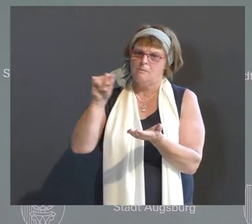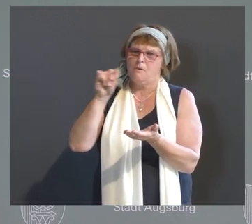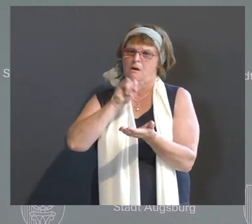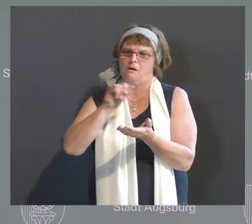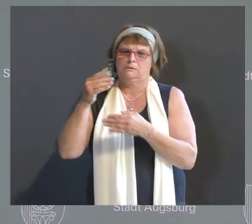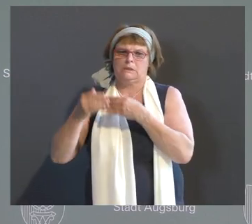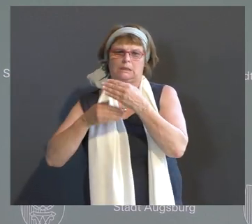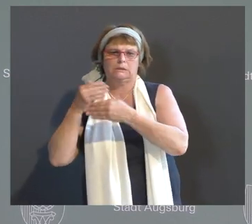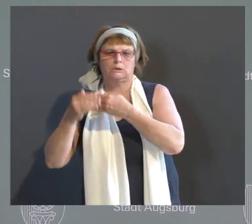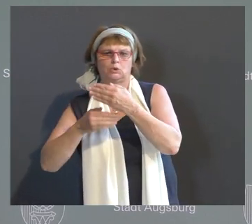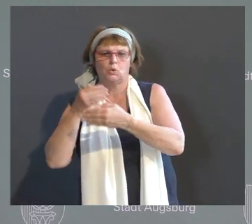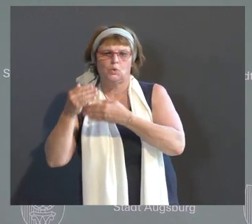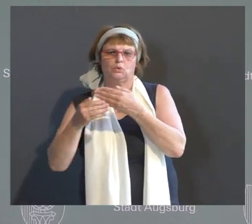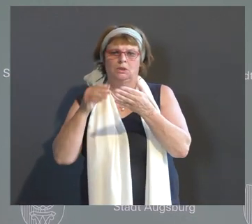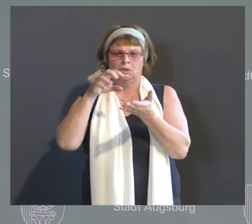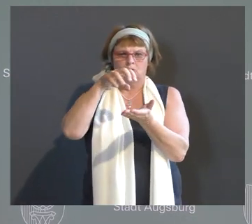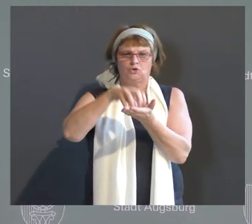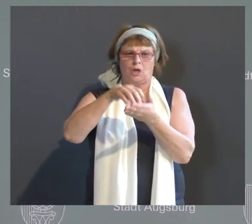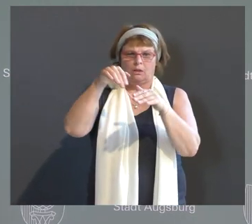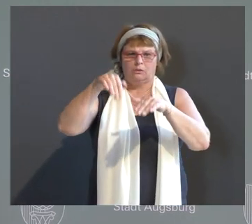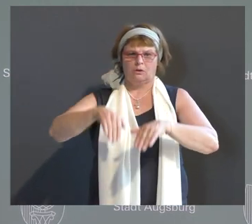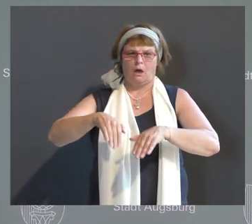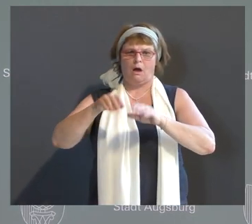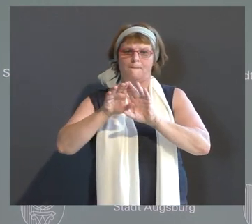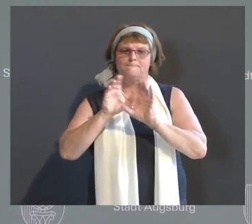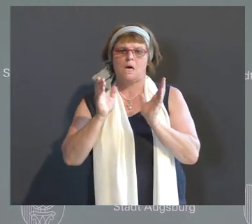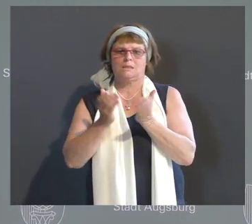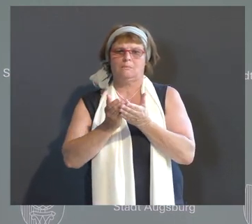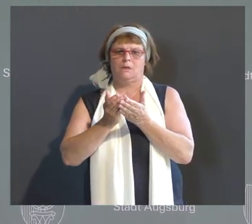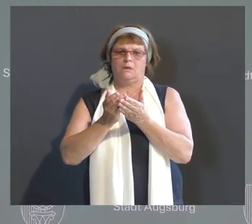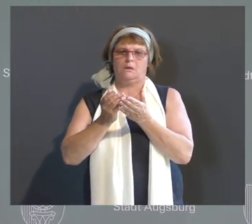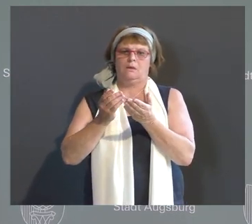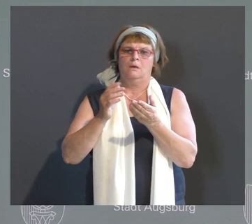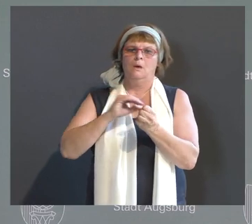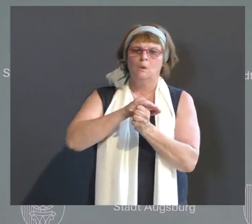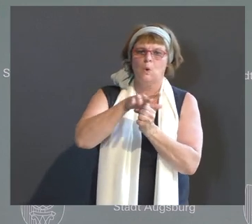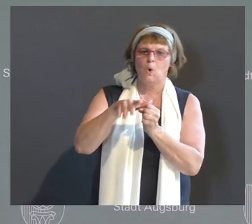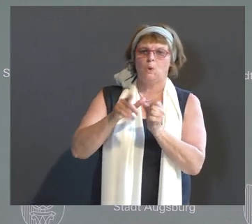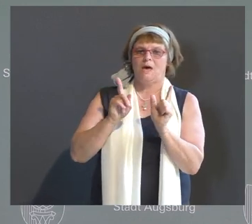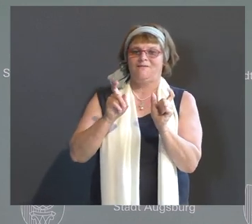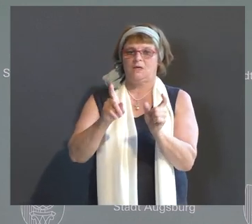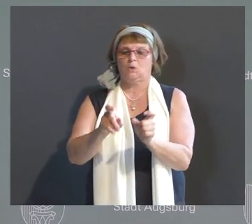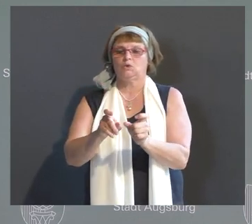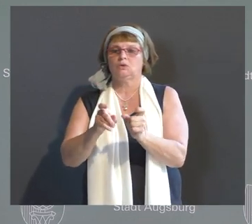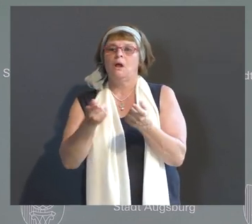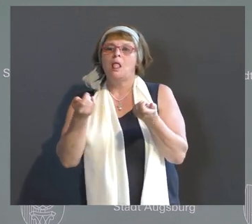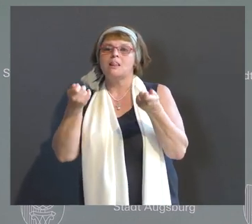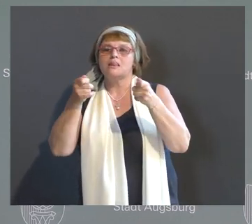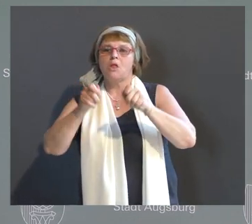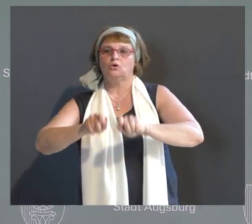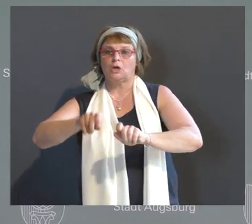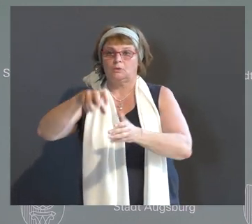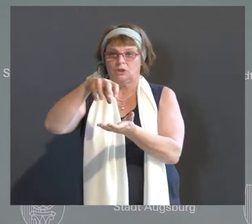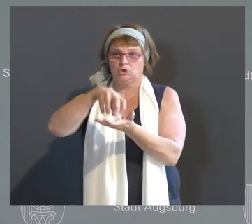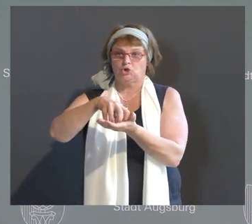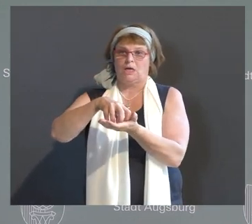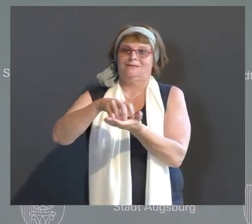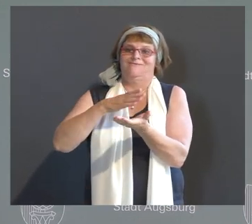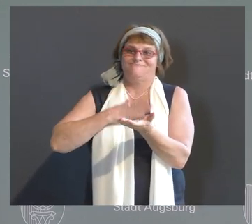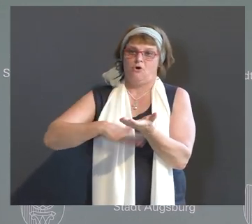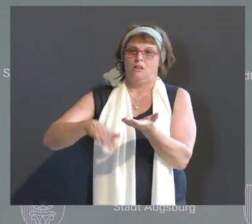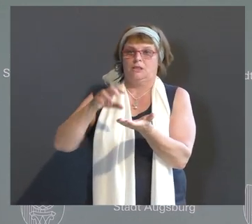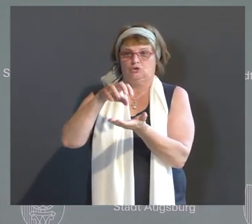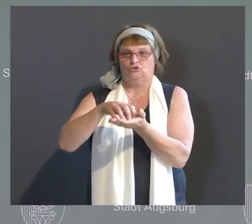Wiederöffnungen auch nach dem großen Lockdown im Jahr 2021 möglich machen wollte. Diese Maxime